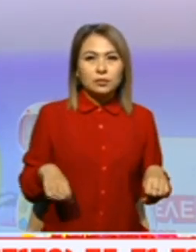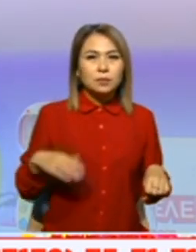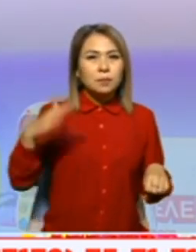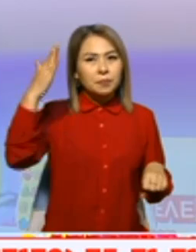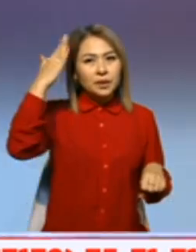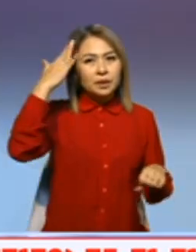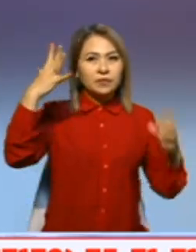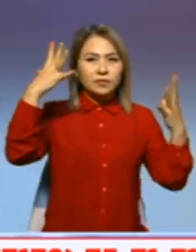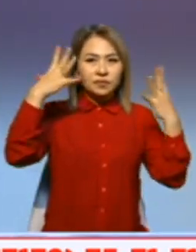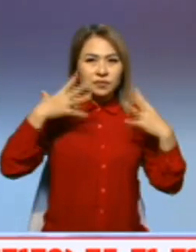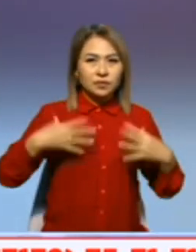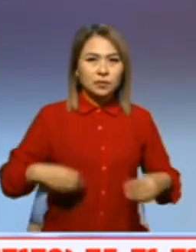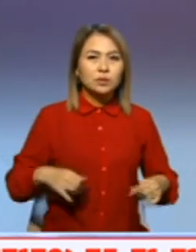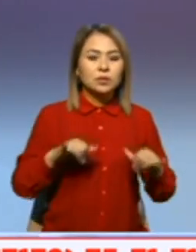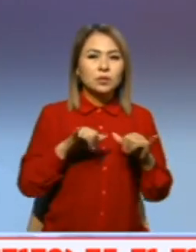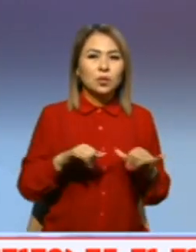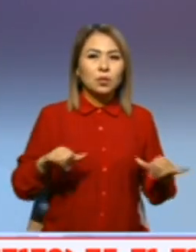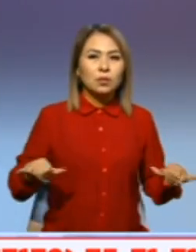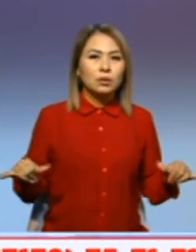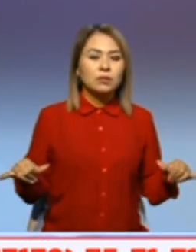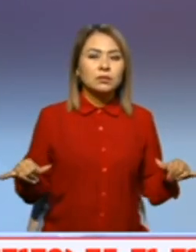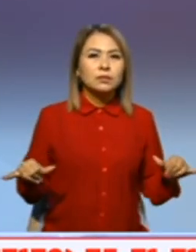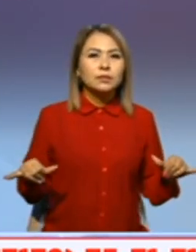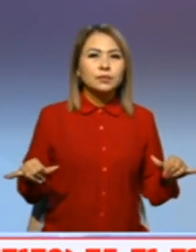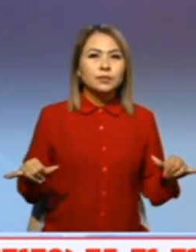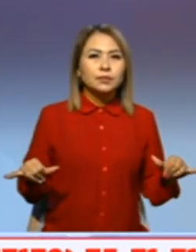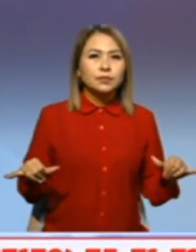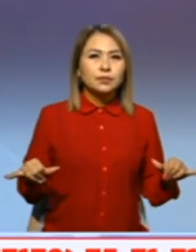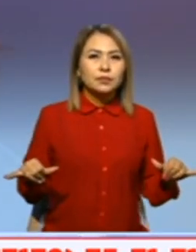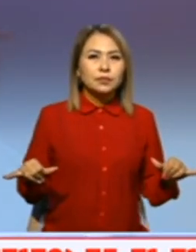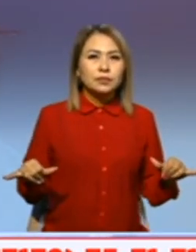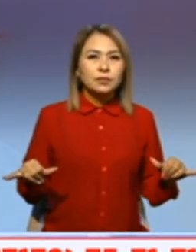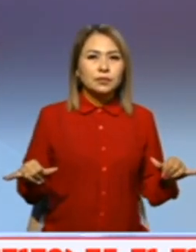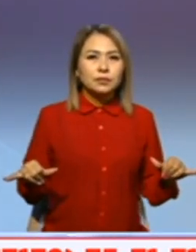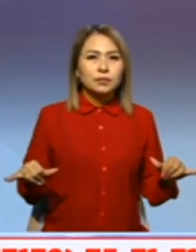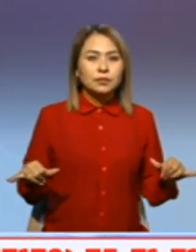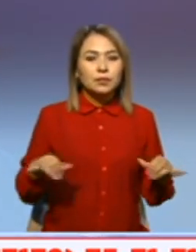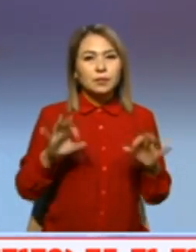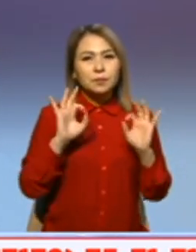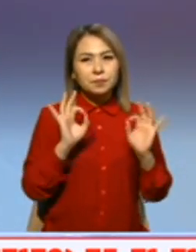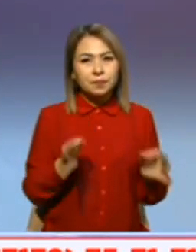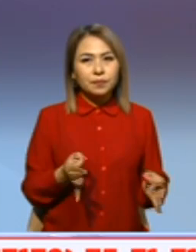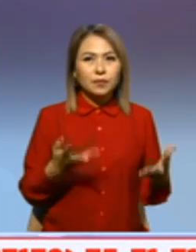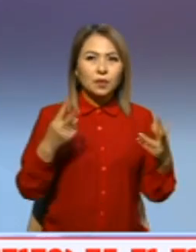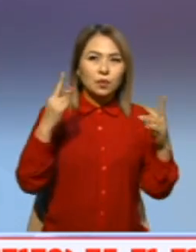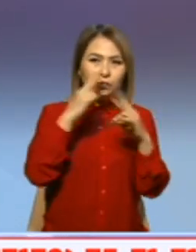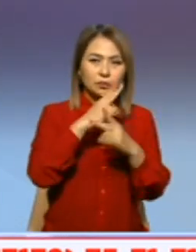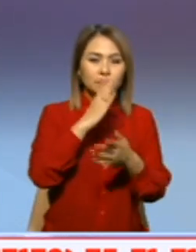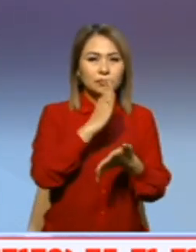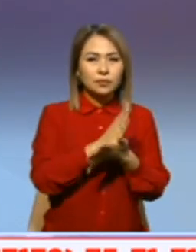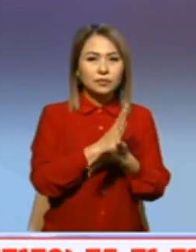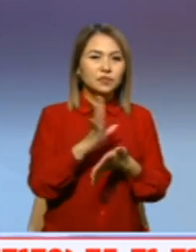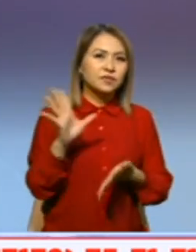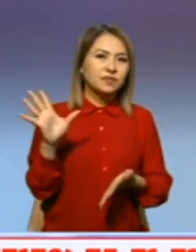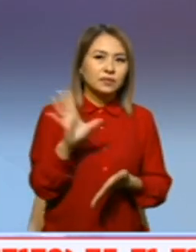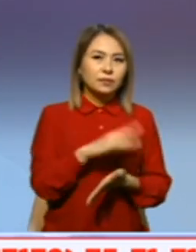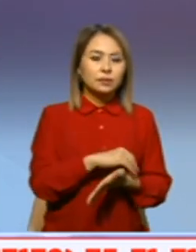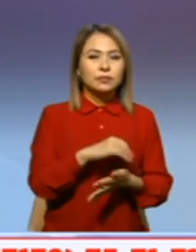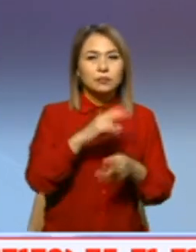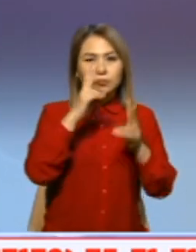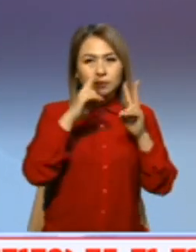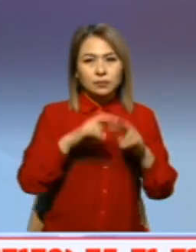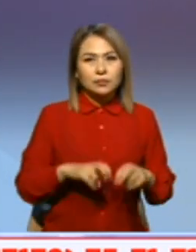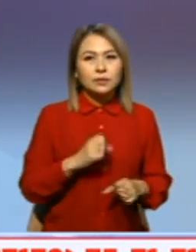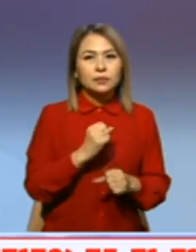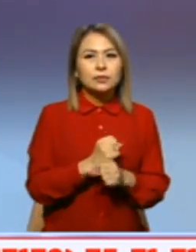Мейінің жалпы жұлының дамуы бар ма? Мей жұлын дұрыс дамып жатыр ма, өзгешеліктер бар ма, соған бәріне талдау жасай